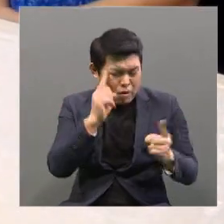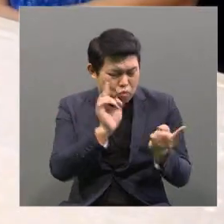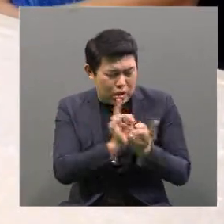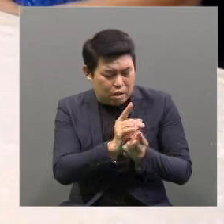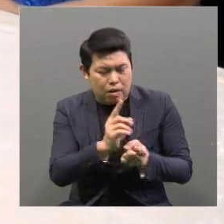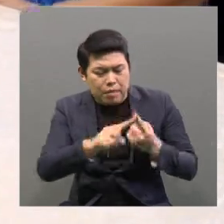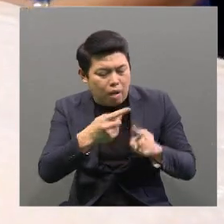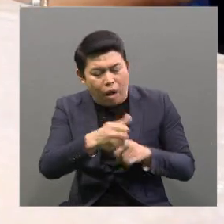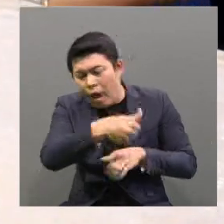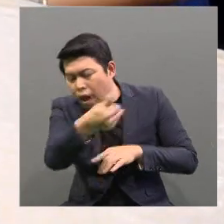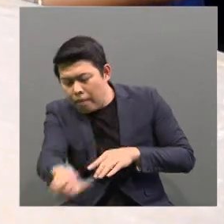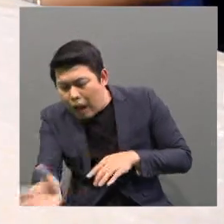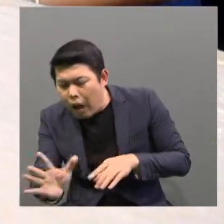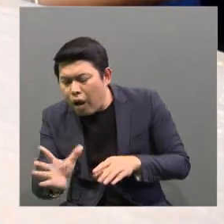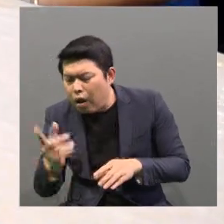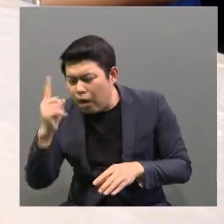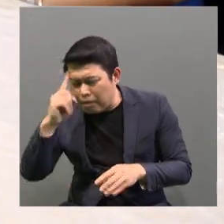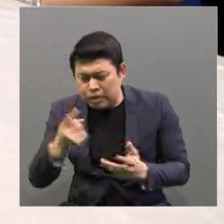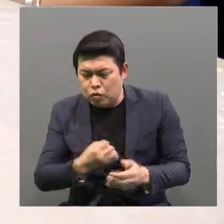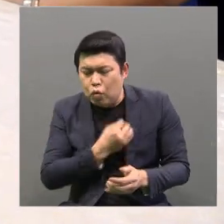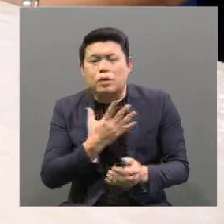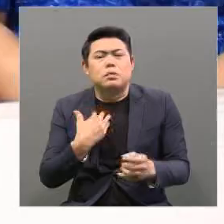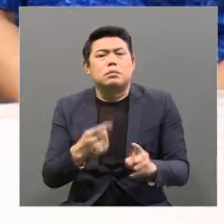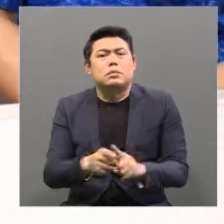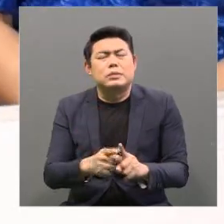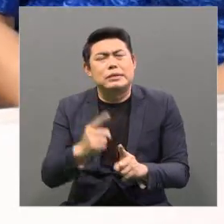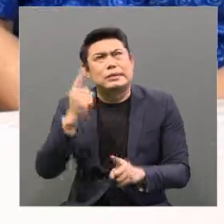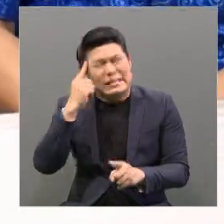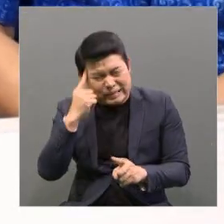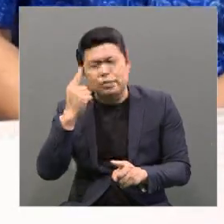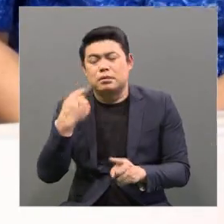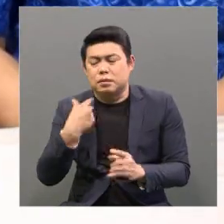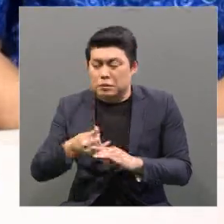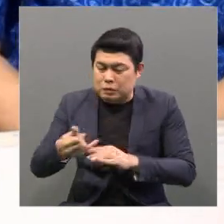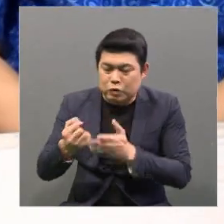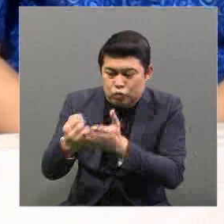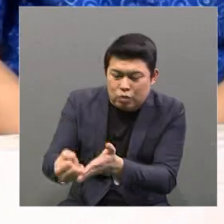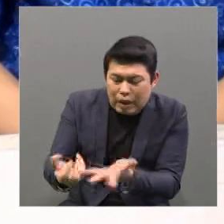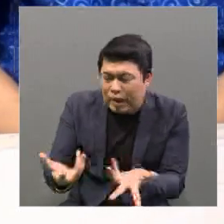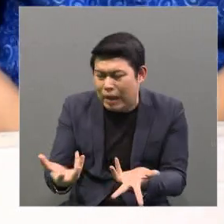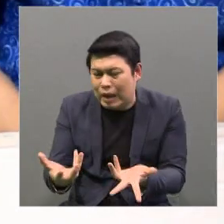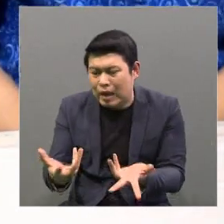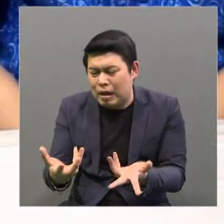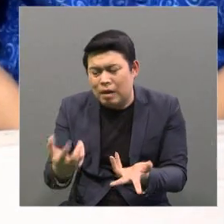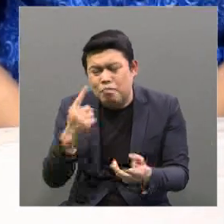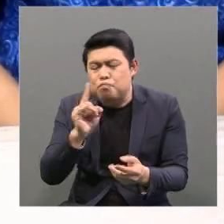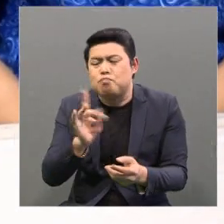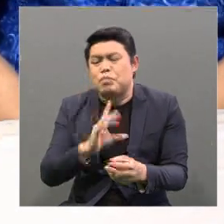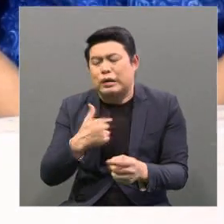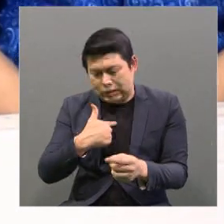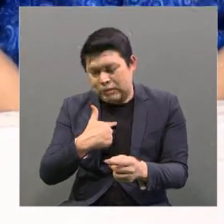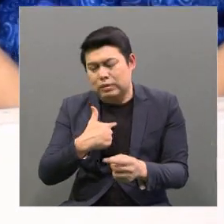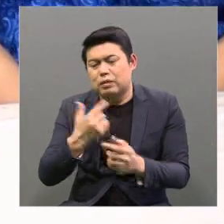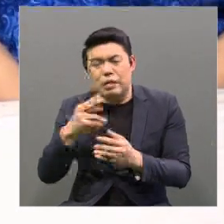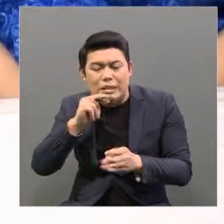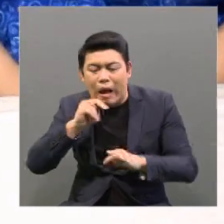ไปช่วยแล้วเพื่อนคนนั้นว่ายน้ำไม่เป็นอ่ะน้องบอกตอนแรกก็ตกใจเหมือนกันครับแต่พอตั้งสติได้ก็รีบลงไปช่วยเลยแล้วก็ไม่ได้กลัวจมน้ำเนื่องจากว่าน้องเนี่ยเป็